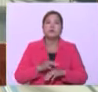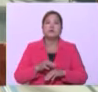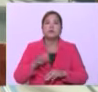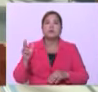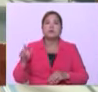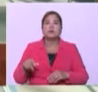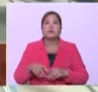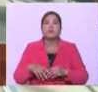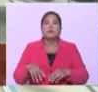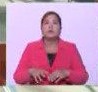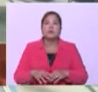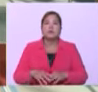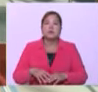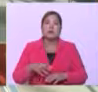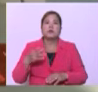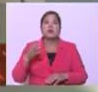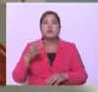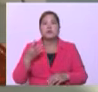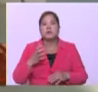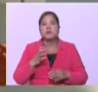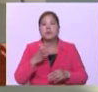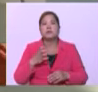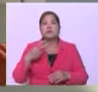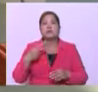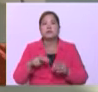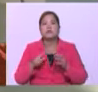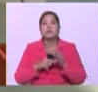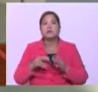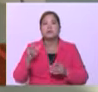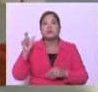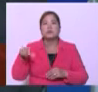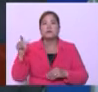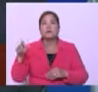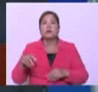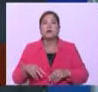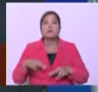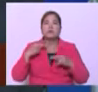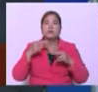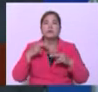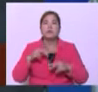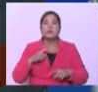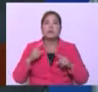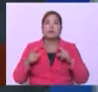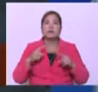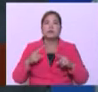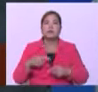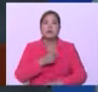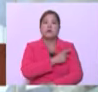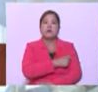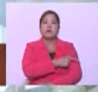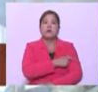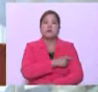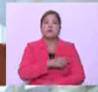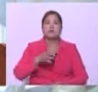области правом голоса обладает 435 162 человека. Председатель областного маслихата Жамбырбай Матаев и доктор политических